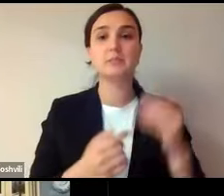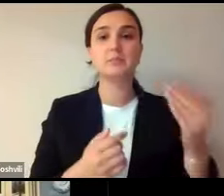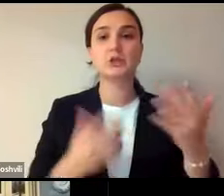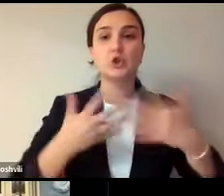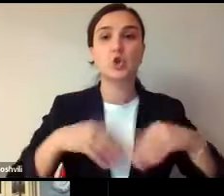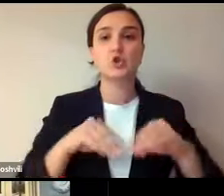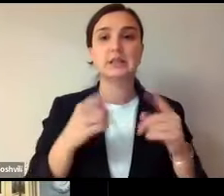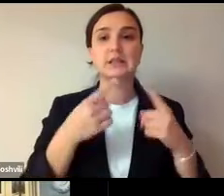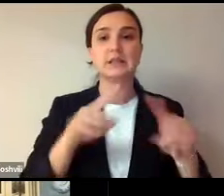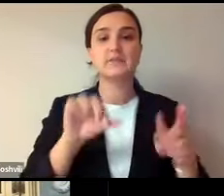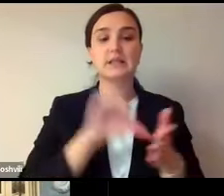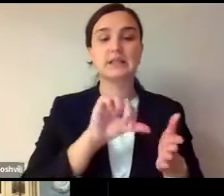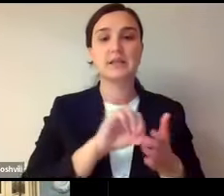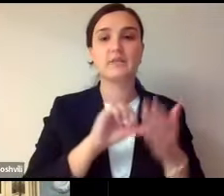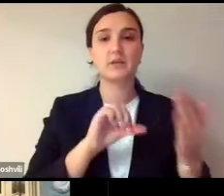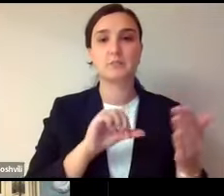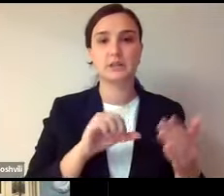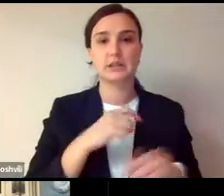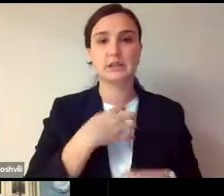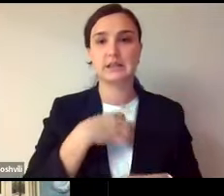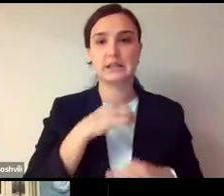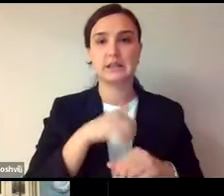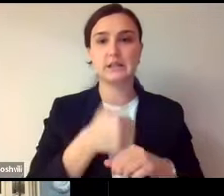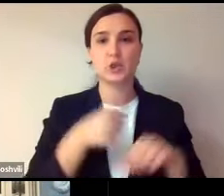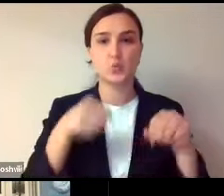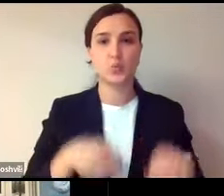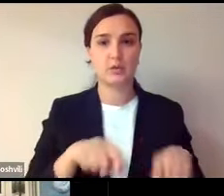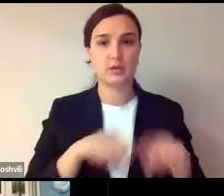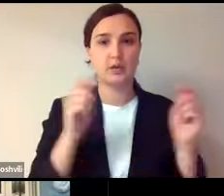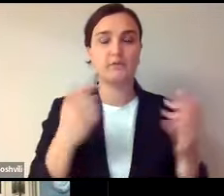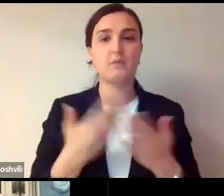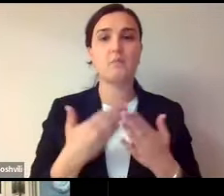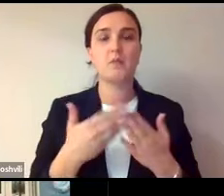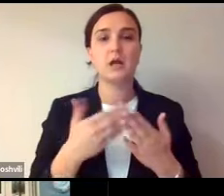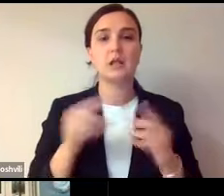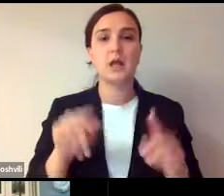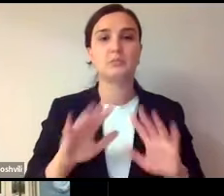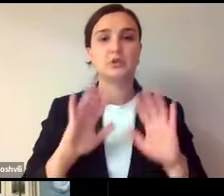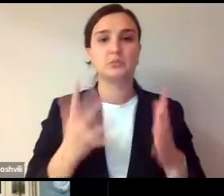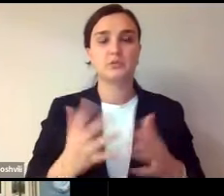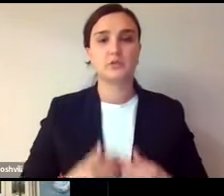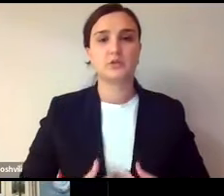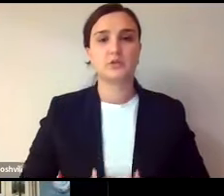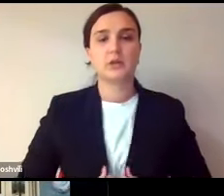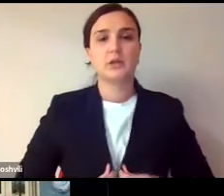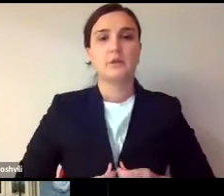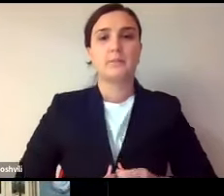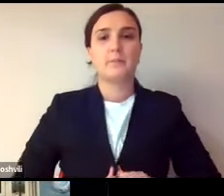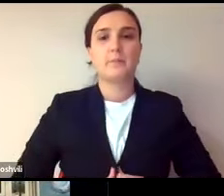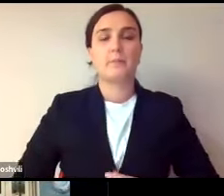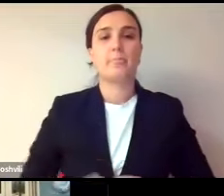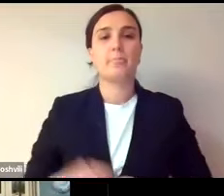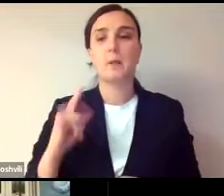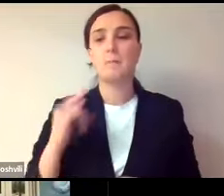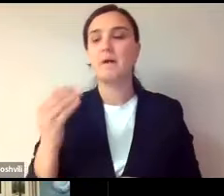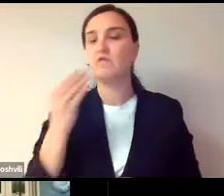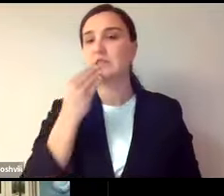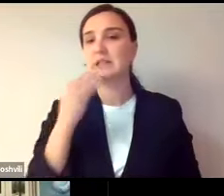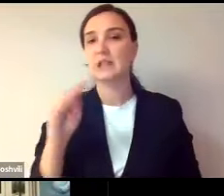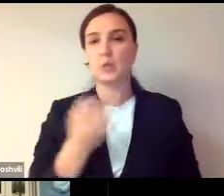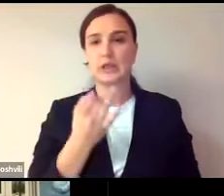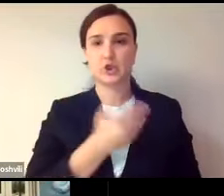სხვა წევრების ფუნდამენტური უფლებები იყო. მაგალითად, ამ შემთხვევაში ბავშვის საუკეთესო